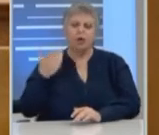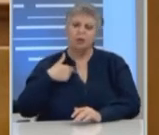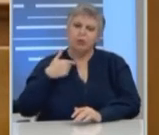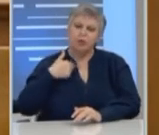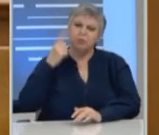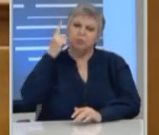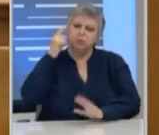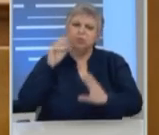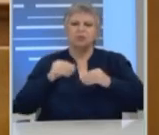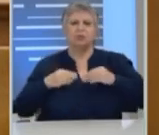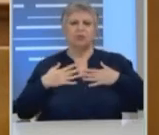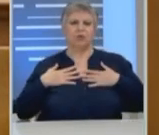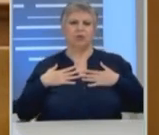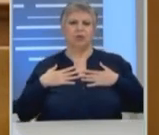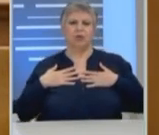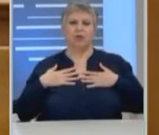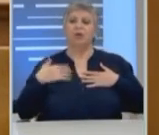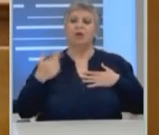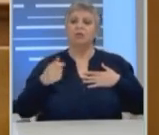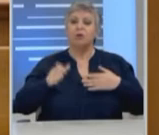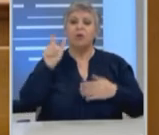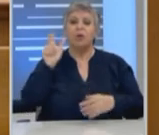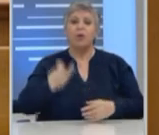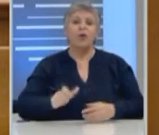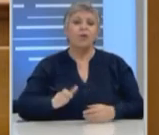αρχή, κατανοώ τον κύριο Μητσοτάκη